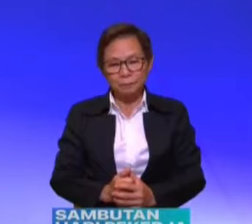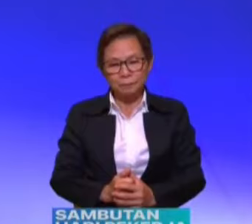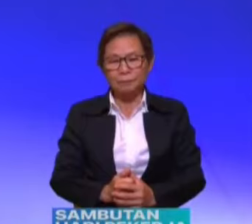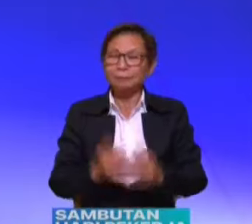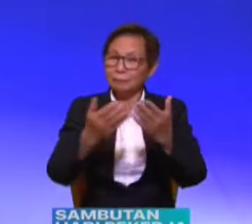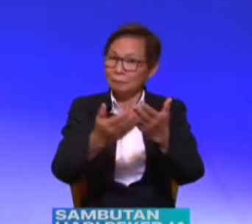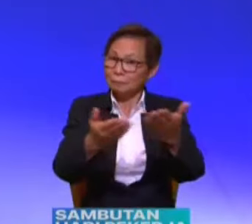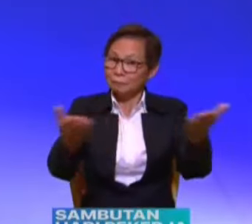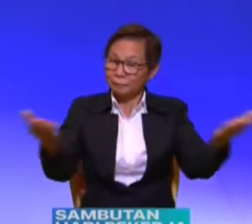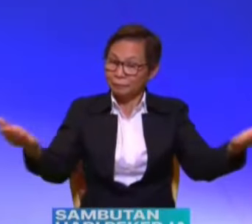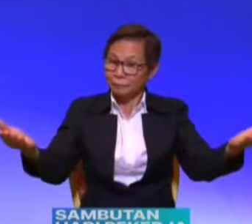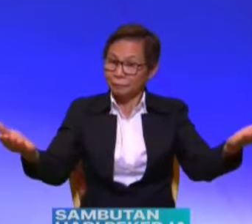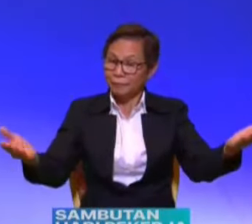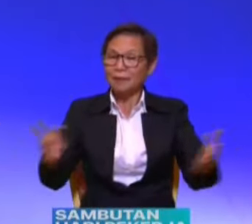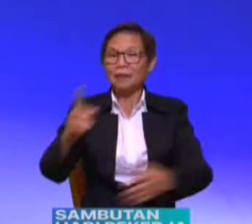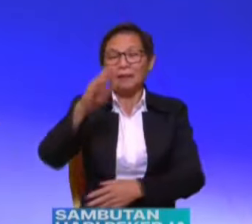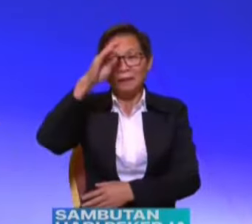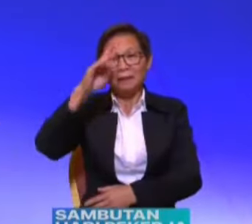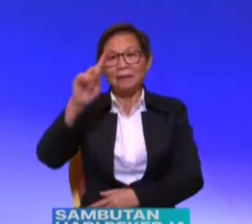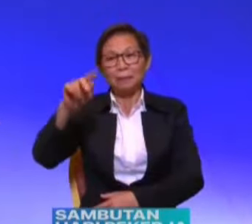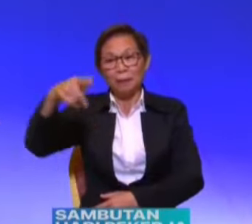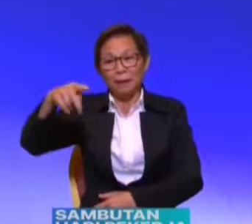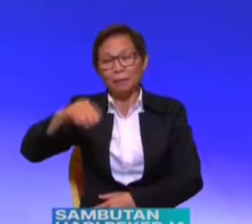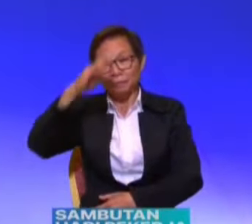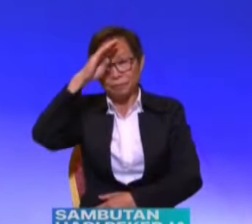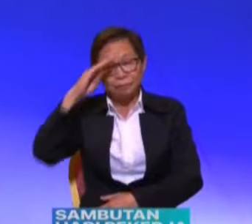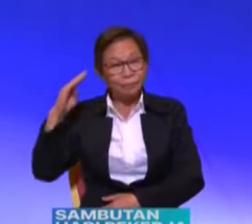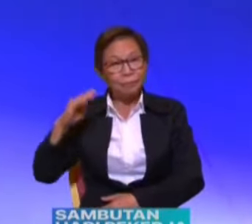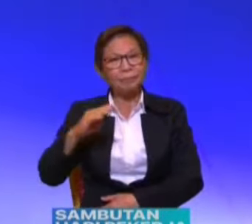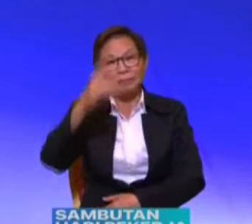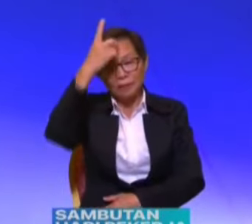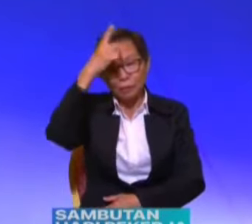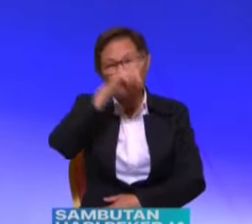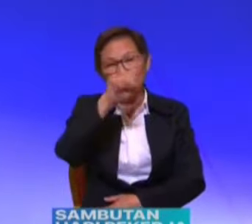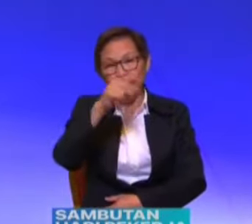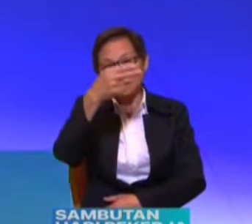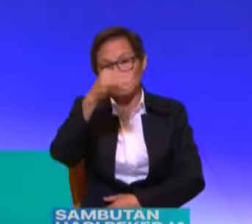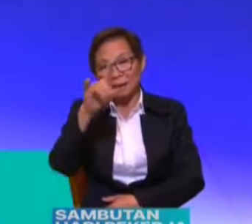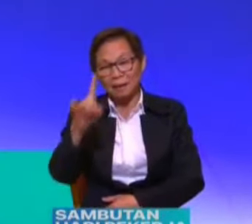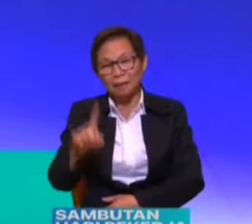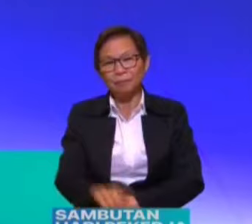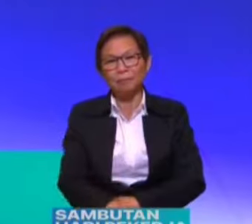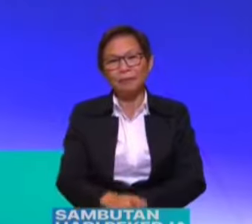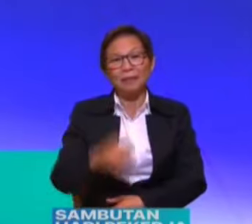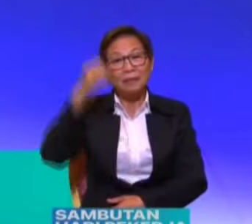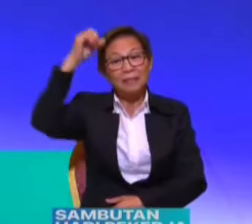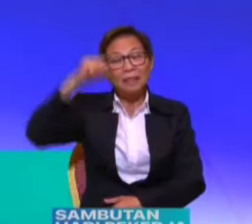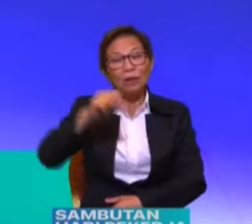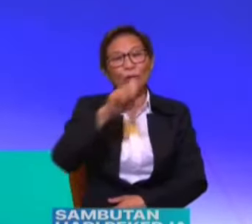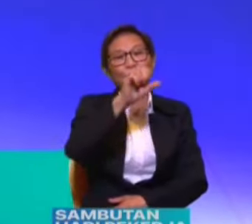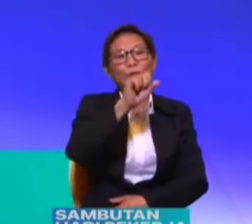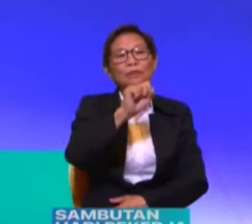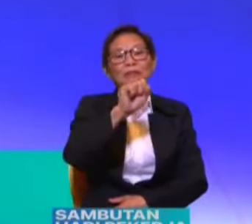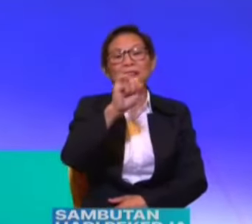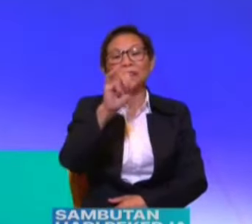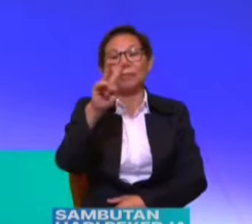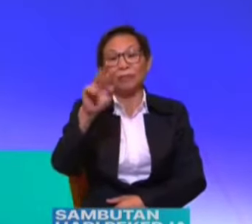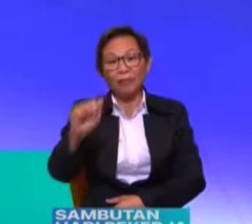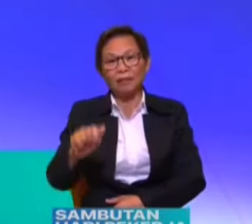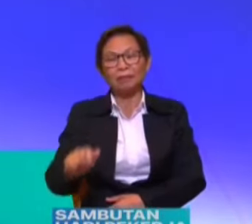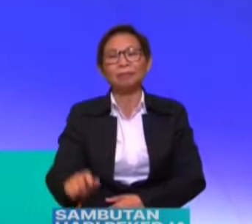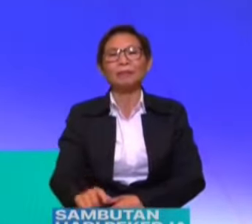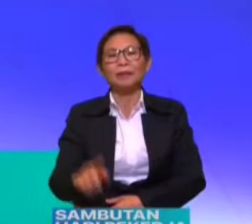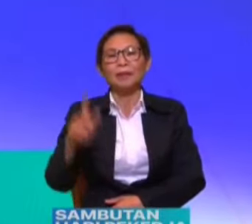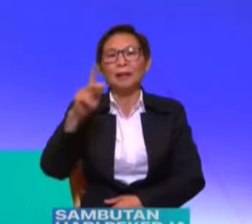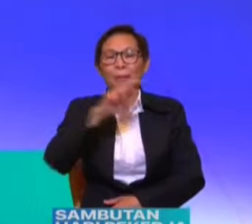Saudara Timbalan Perdana Menteri Datuk Sri Zahid, Saudara Siva Kumar, Menteri Sumber Manusia dan Timbalan Menteri,